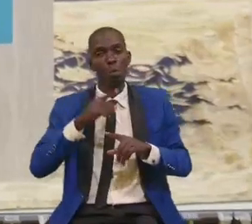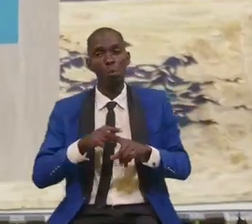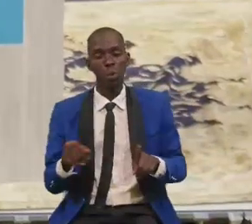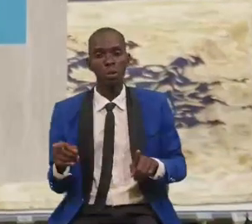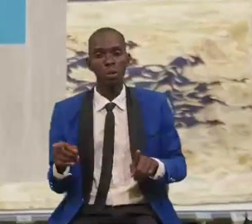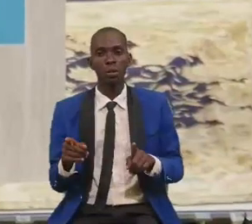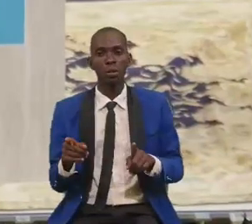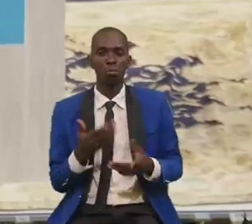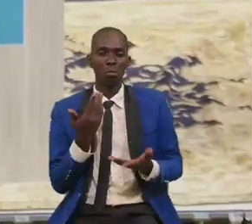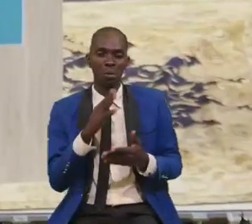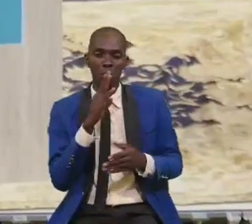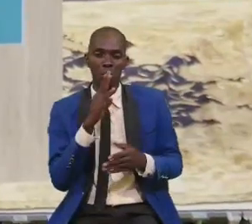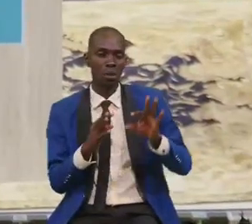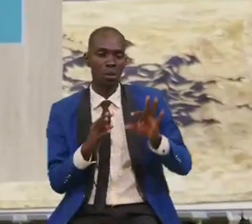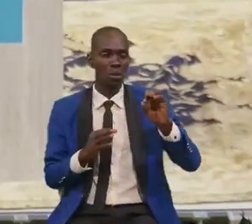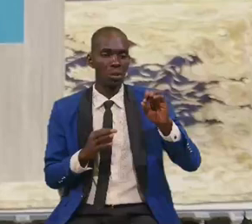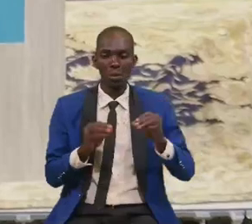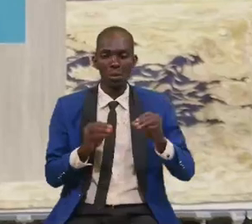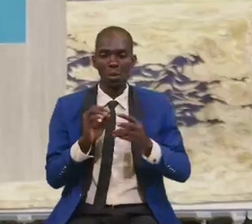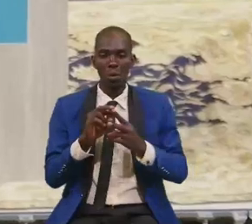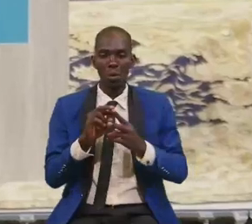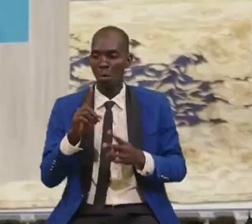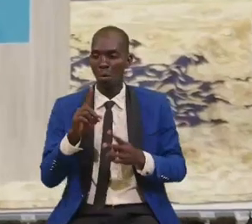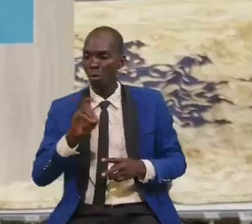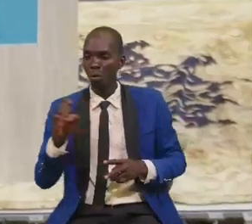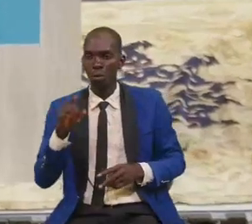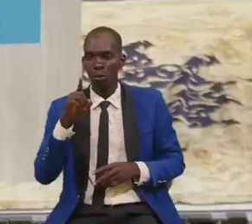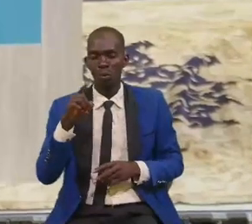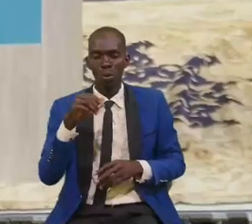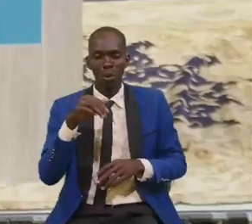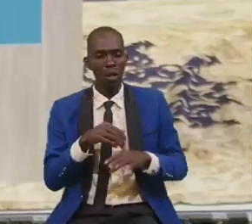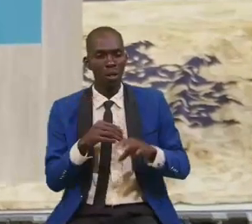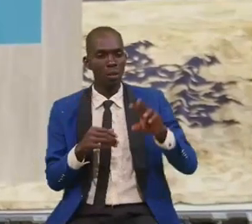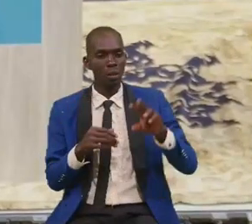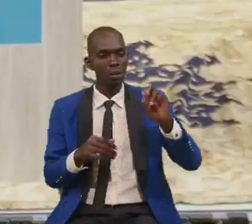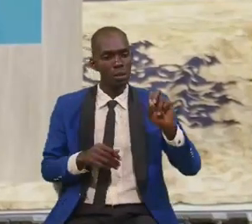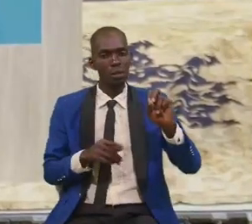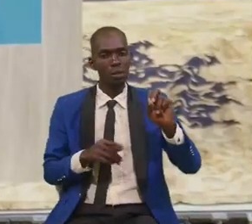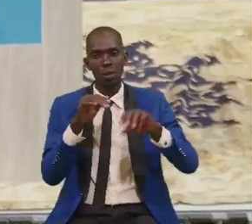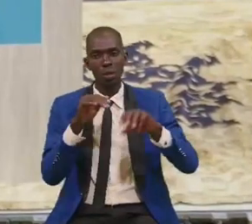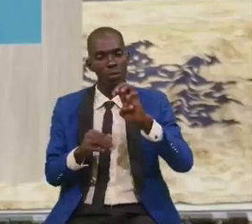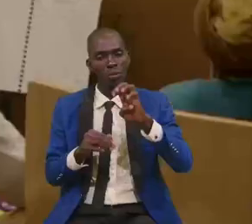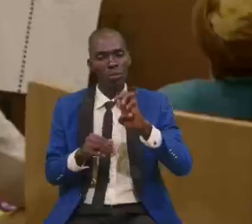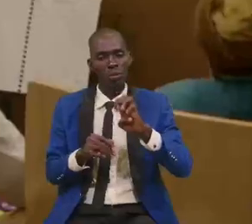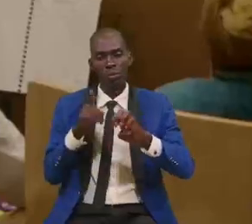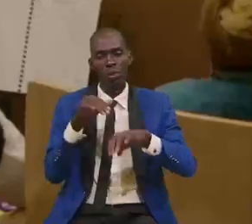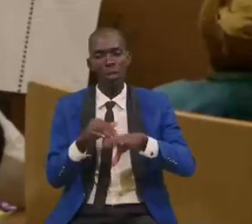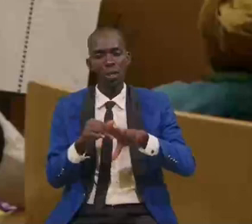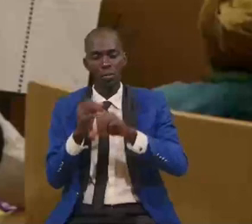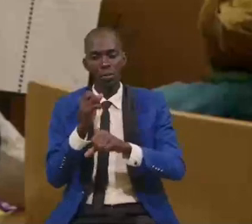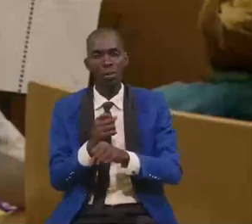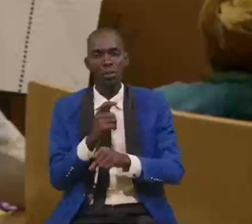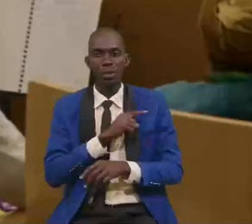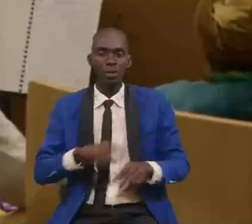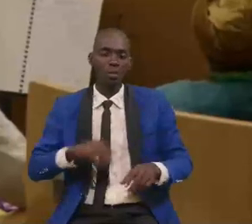90 ou 100, toi, tu as 40, toi, tu as 30, toi, tu as 50. Le Seigneur va prolonger ta